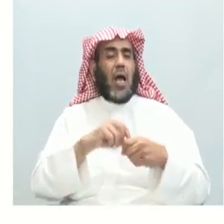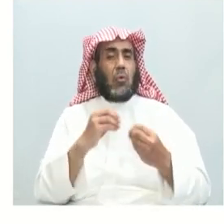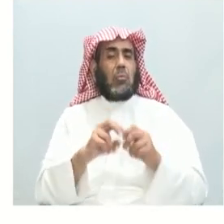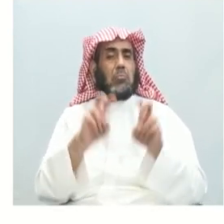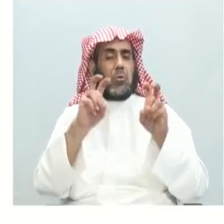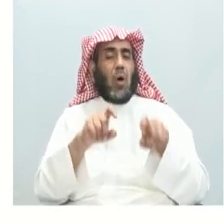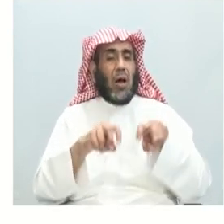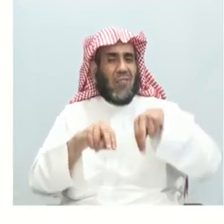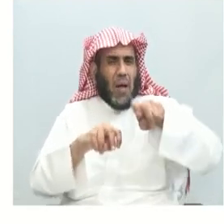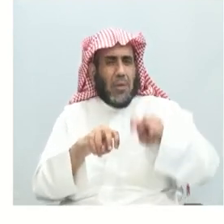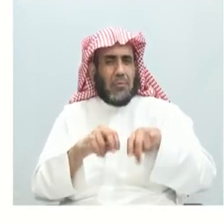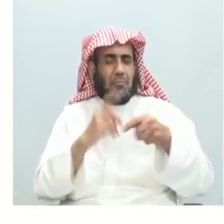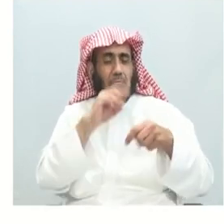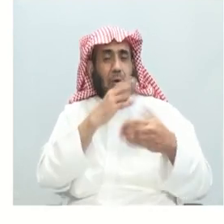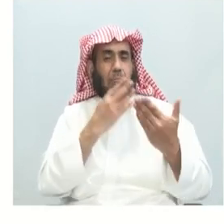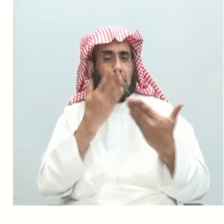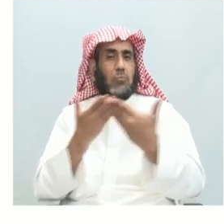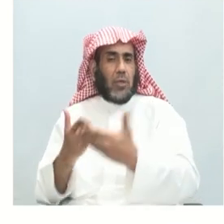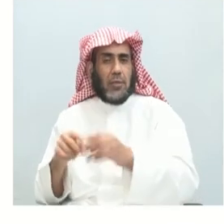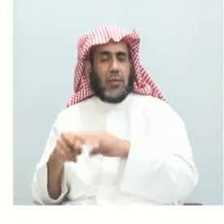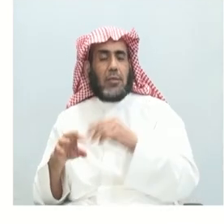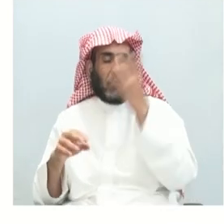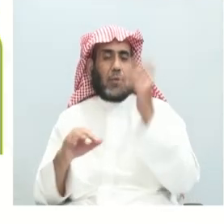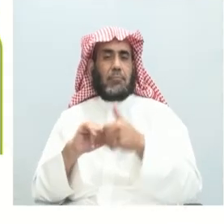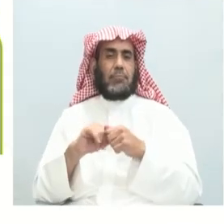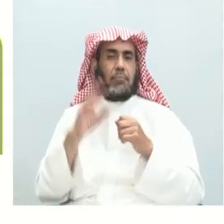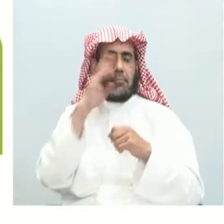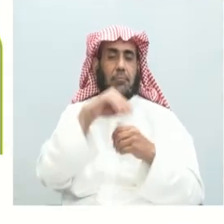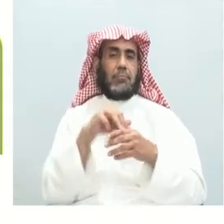توقف احمد عن السباق وقام بمساعده زميله